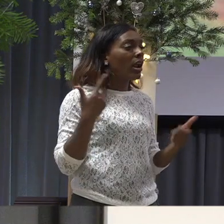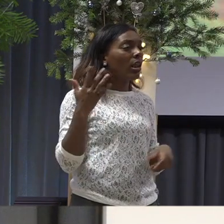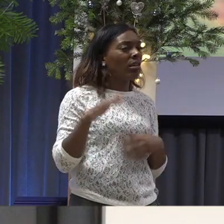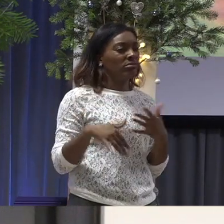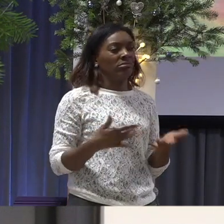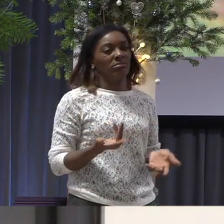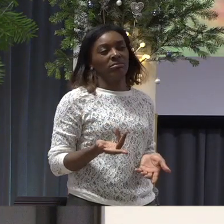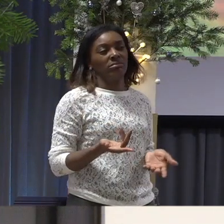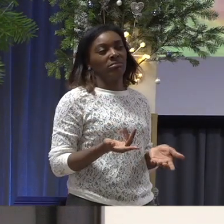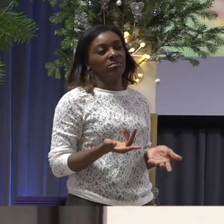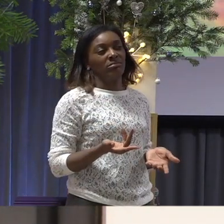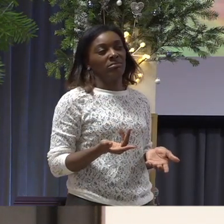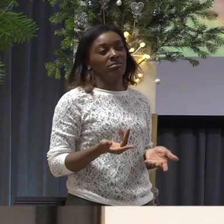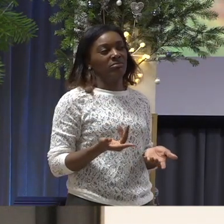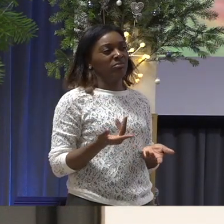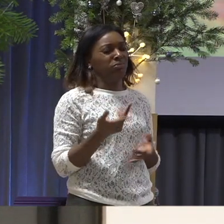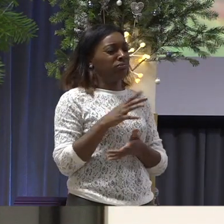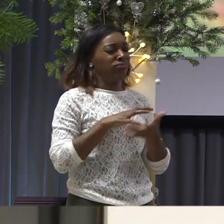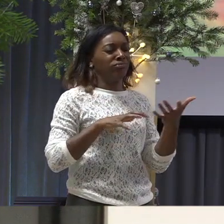pourtant des choses. Et on est dans un flou total.